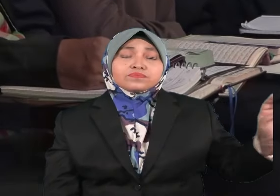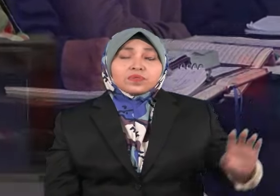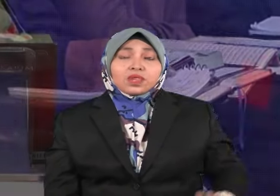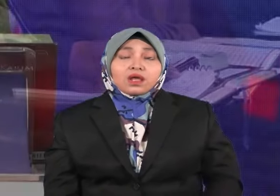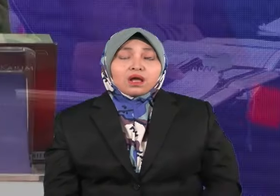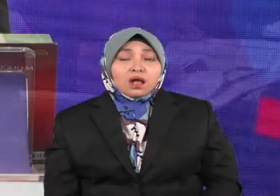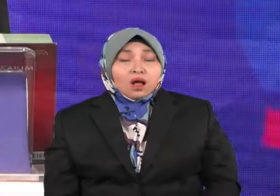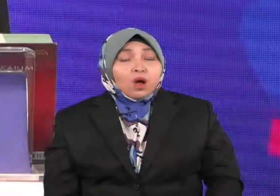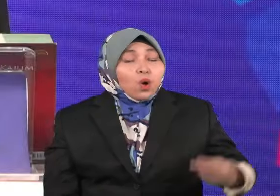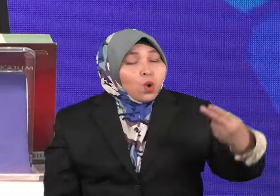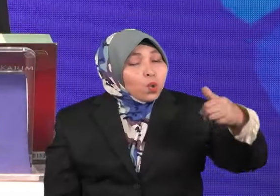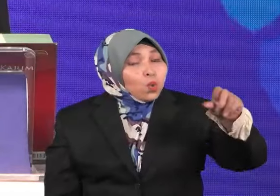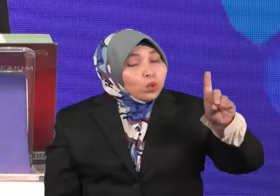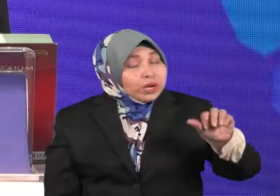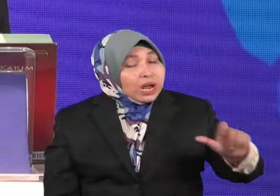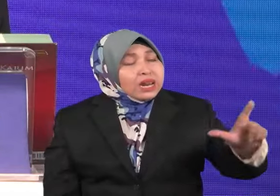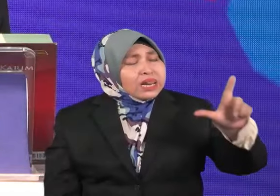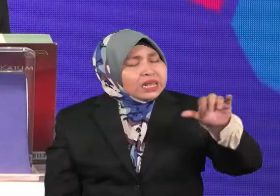هُدًى